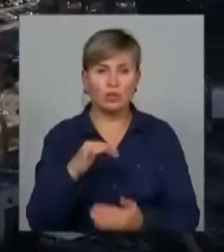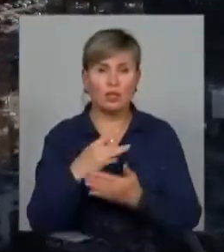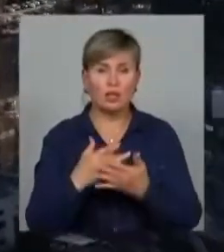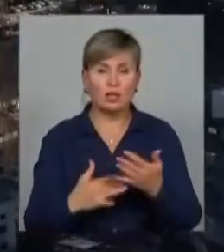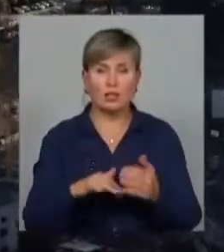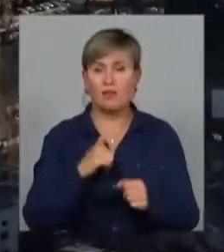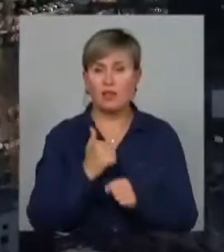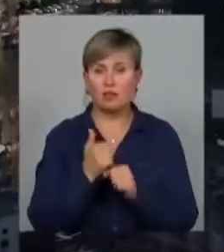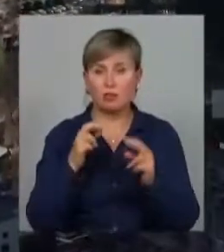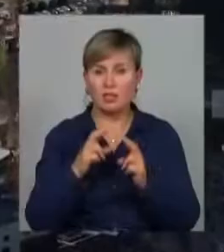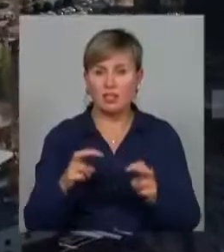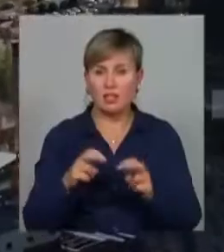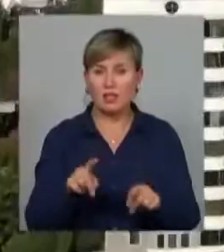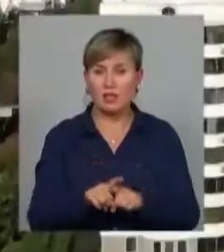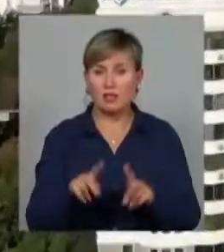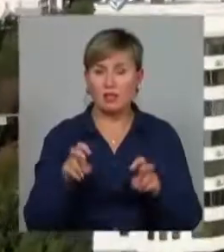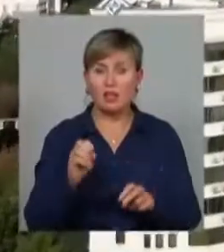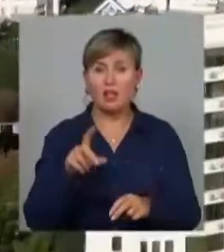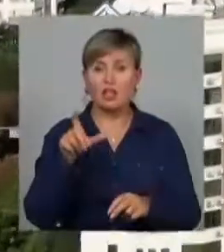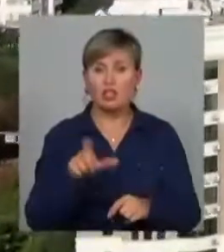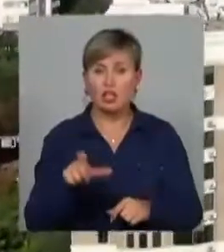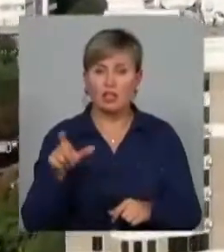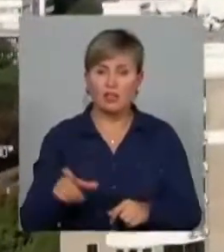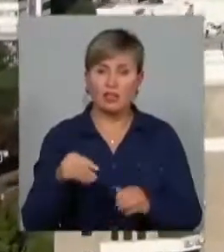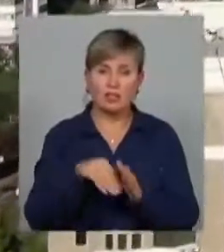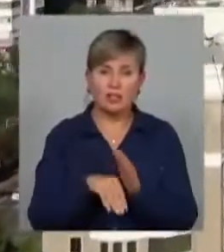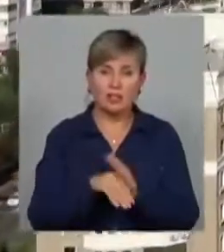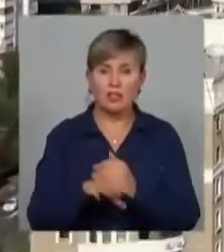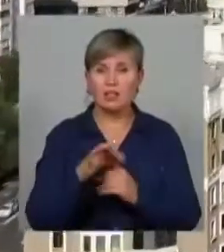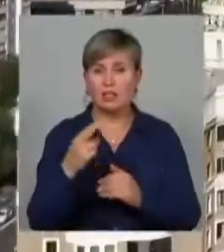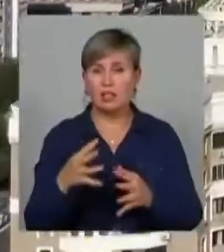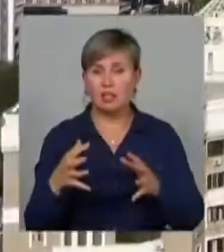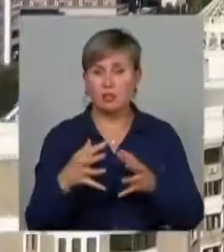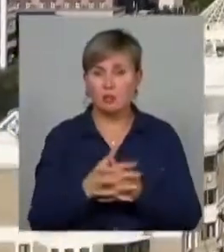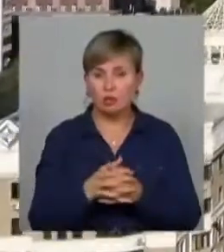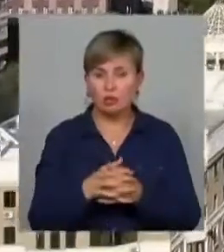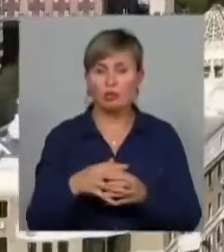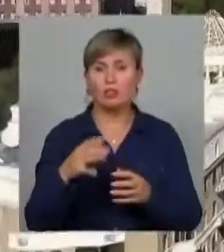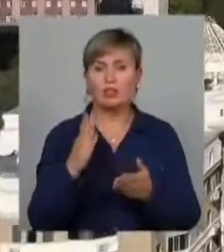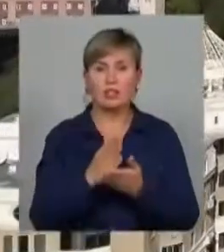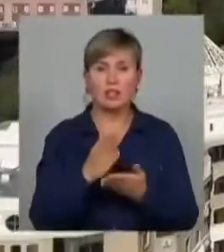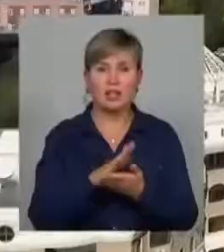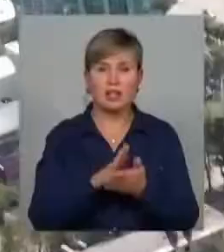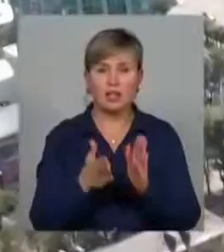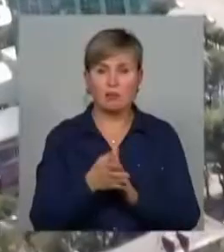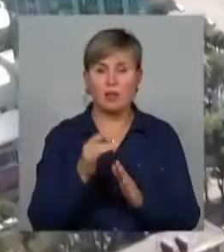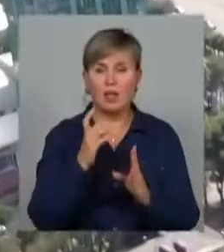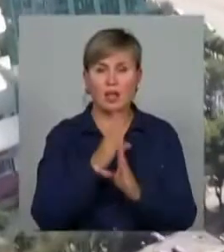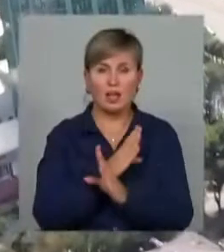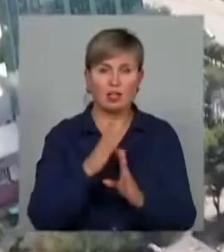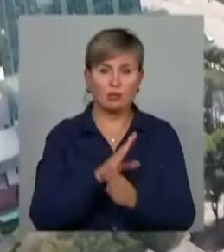основу исследования легли такие критерии, как человеческий капитал, социальная сплоченность, состояние экономики и